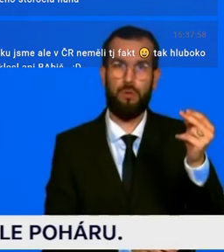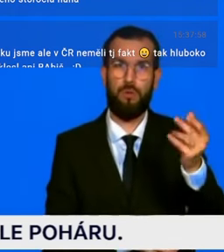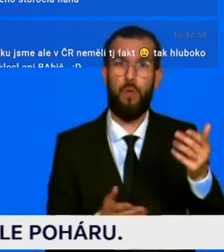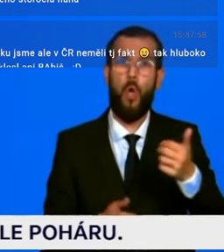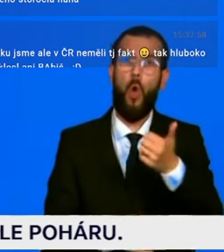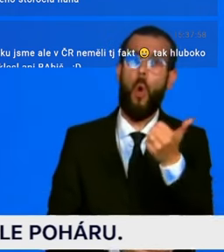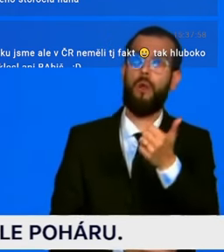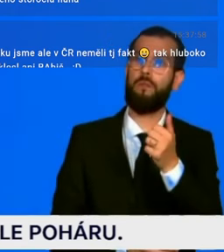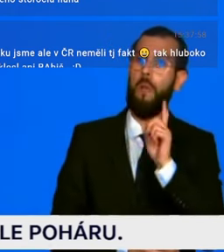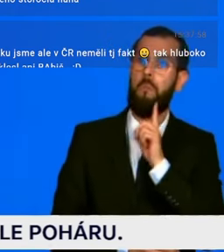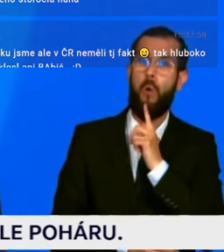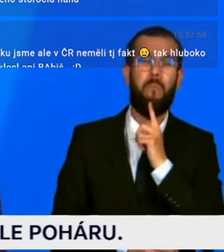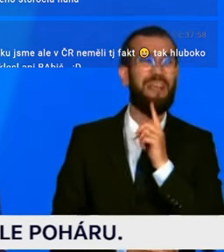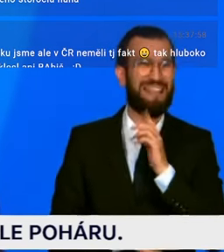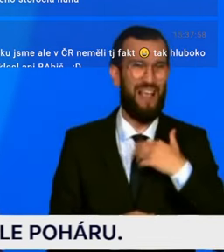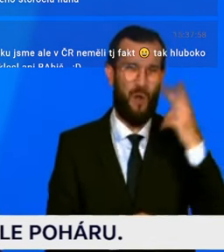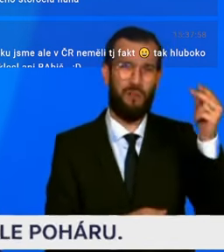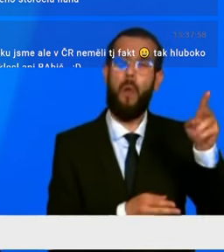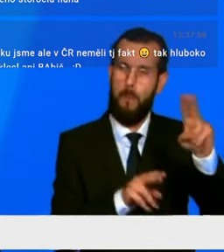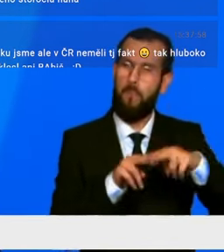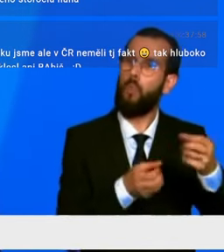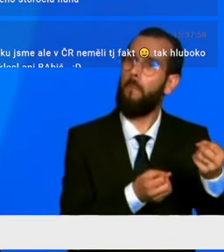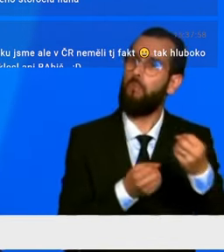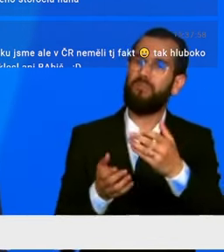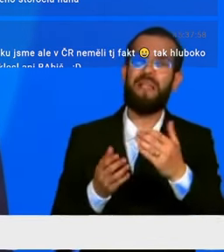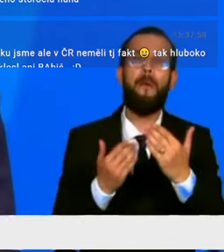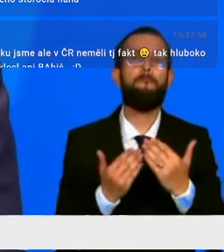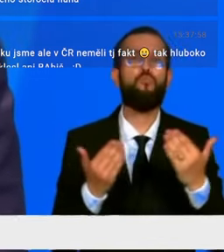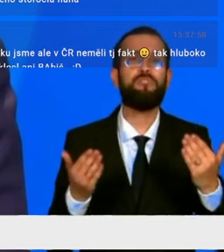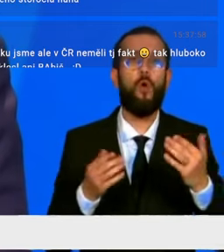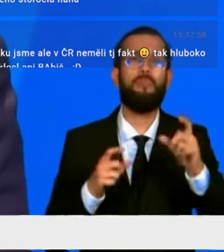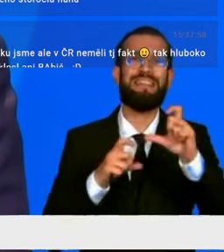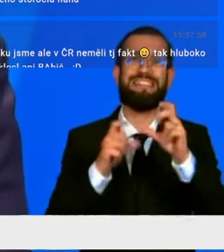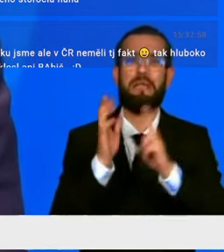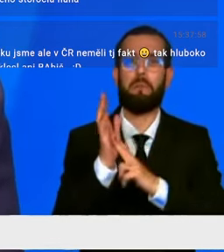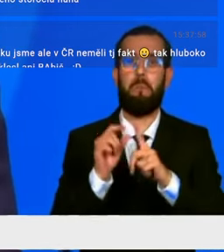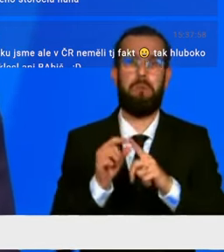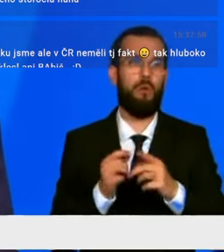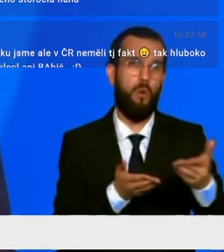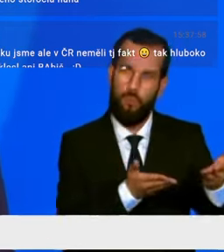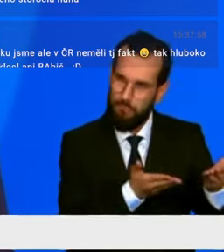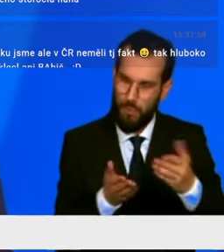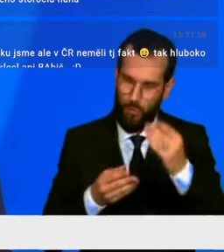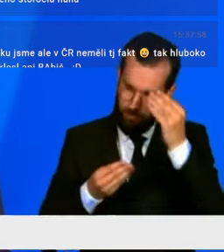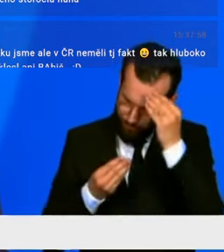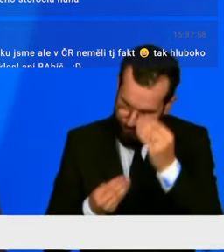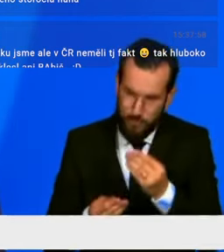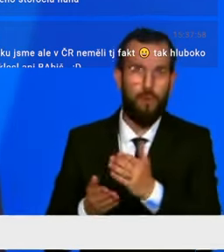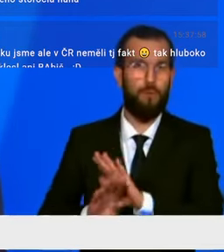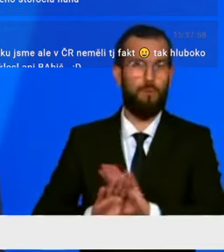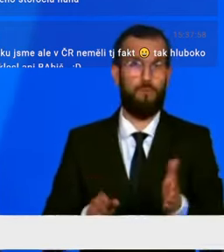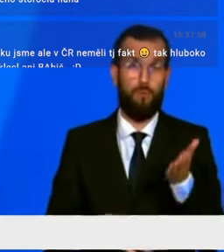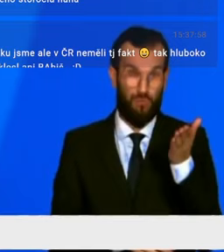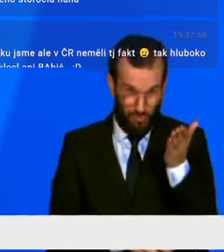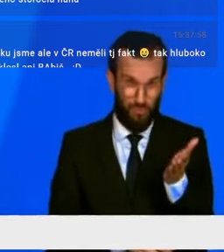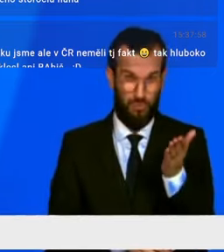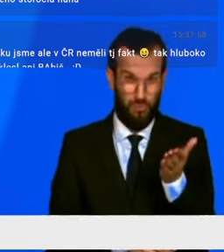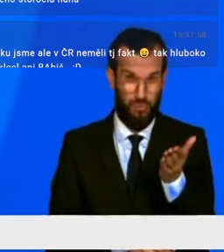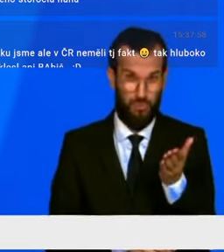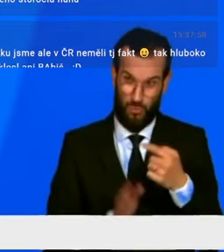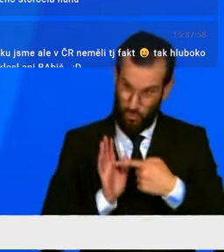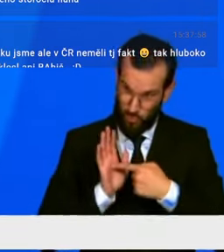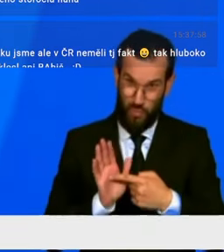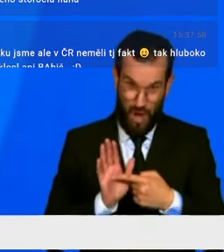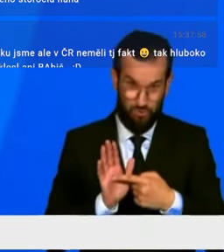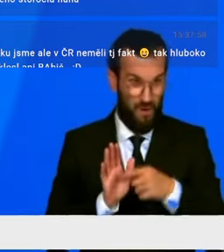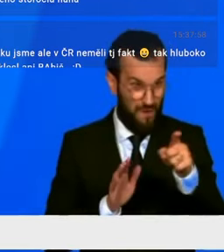poobede potupne pustiť do múzea Slovenského Národného Povstania aby si mohli uctiť hrdinov padlých v Slovenskom národnom povstaní Takto sa prejavovalo